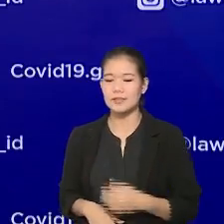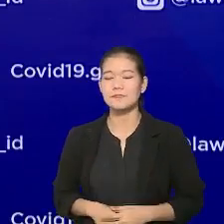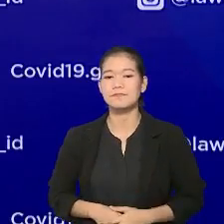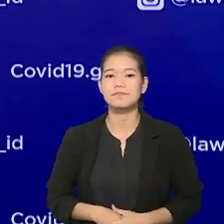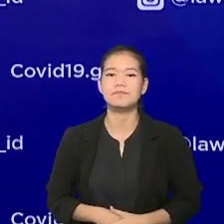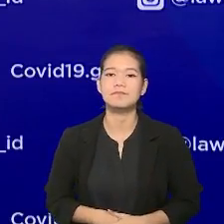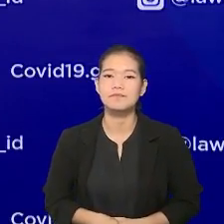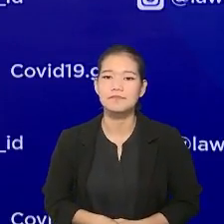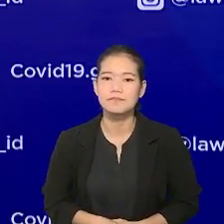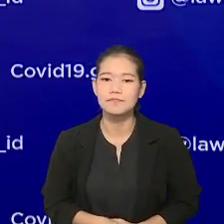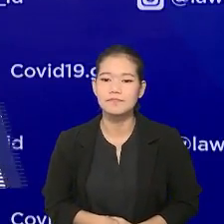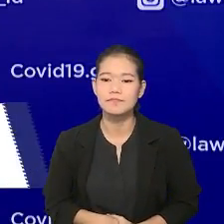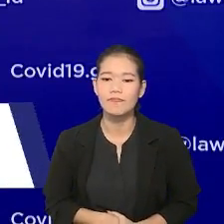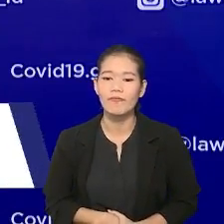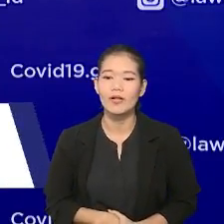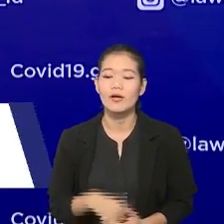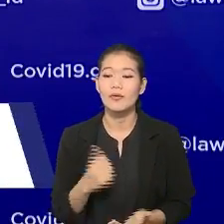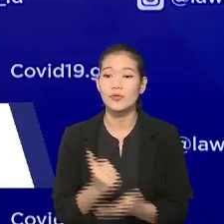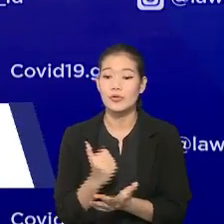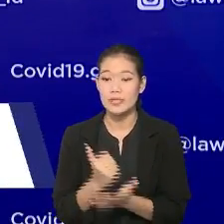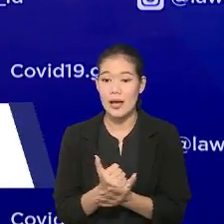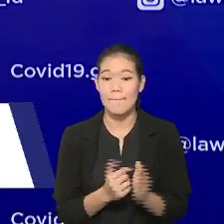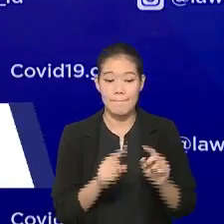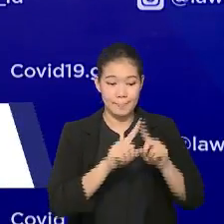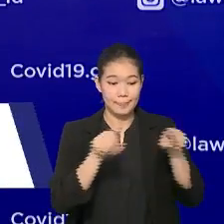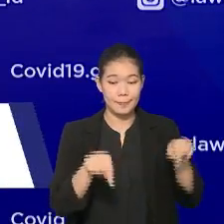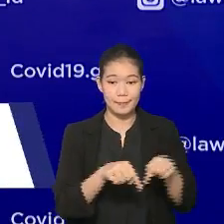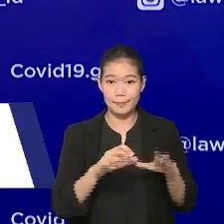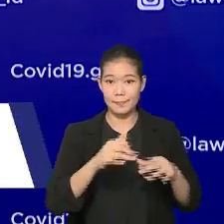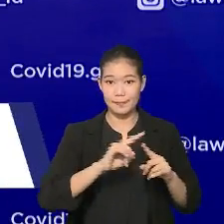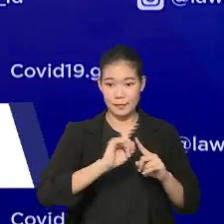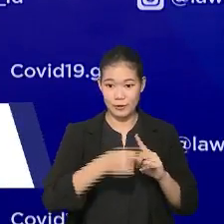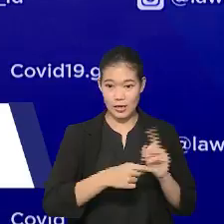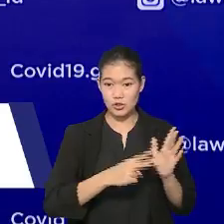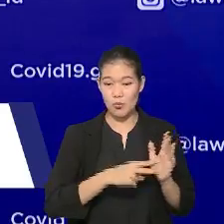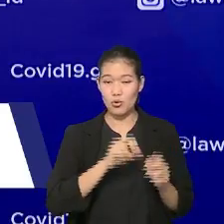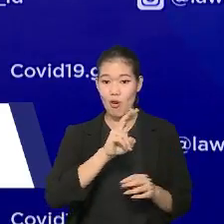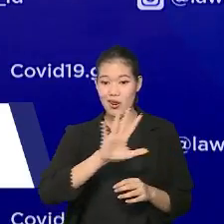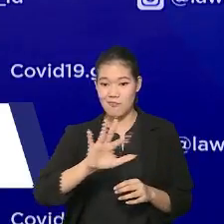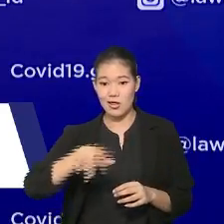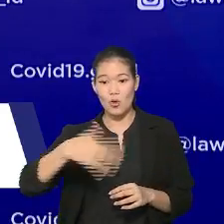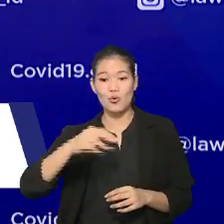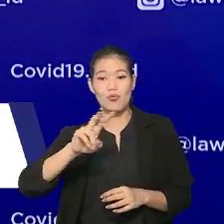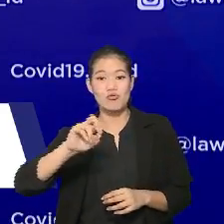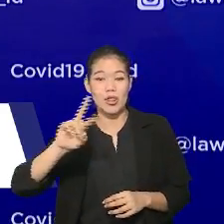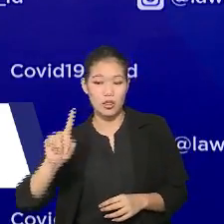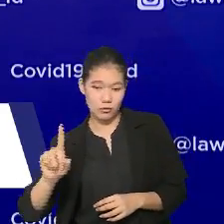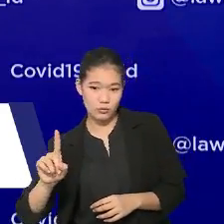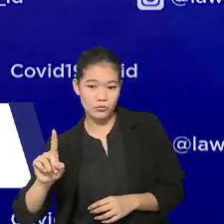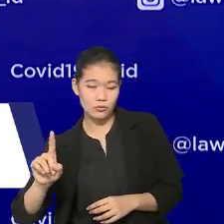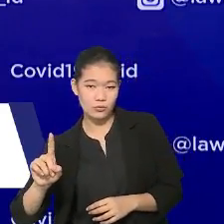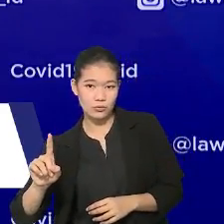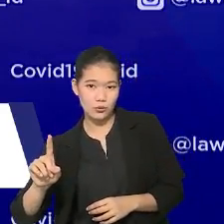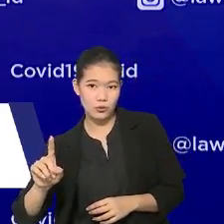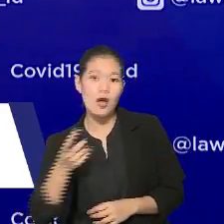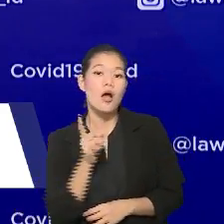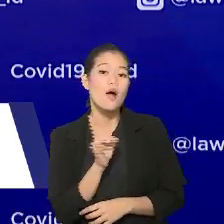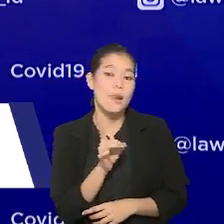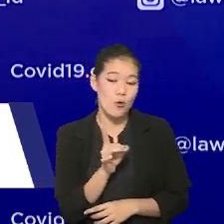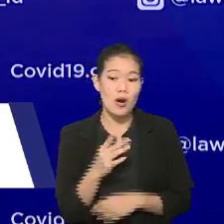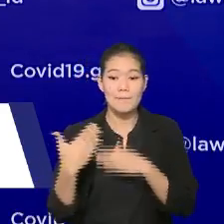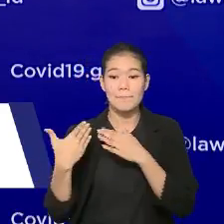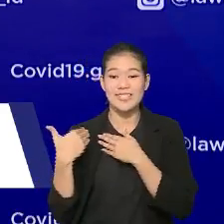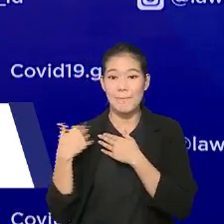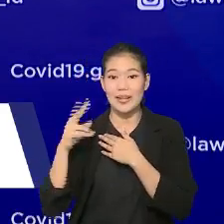Jakarta Post. Pada prinsipnya, menurut Surat Edaran Satgas nomor 25 tahun 2021, bahwa